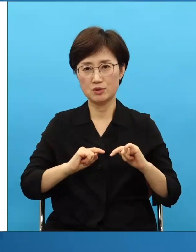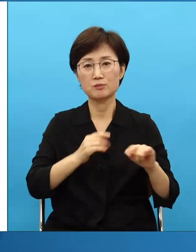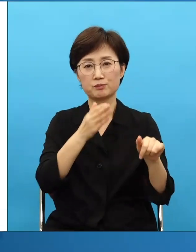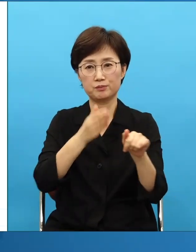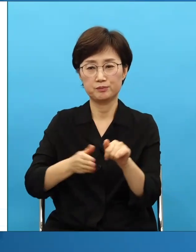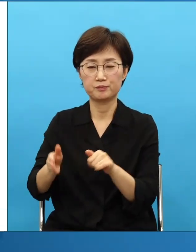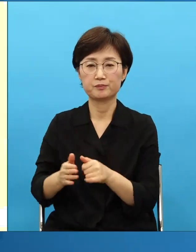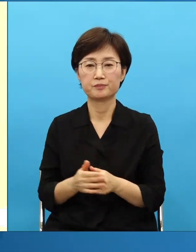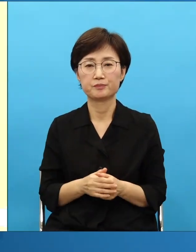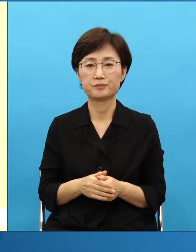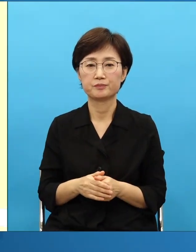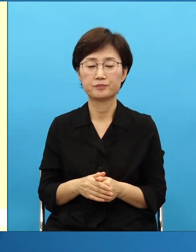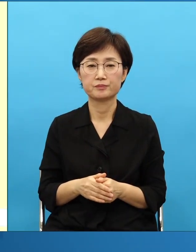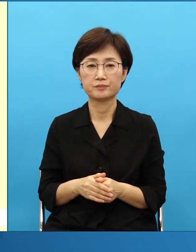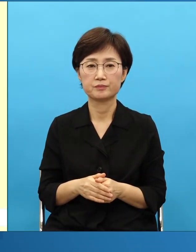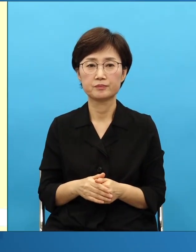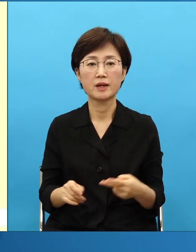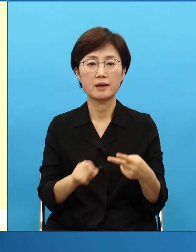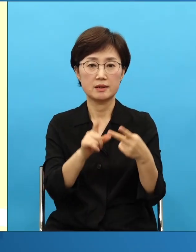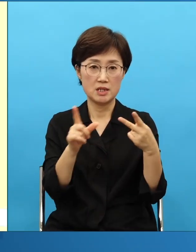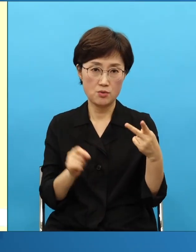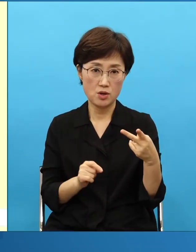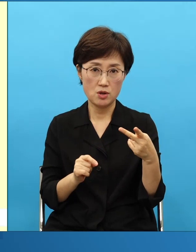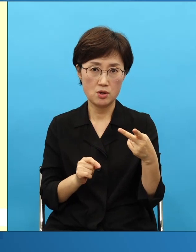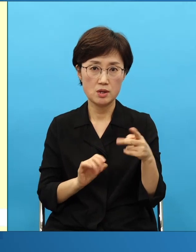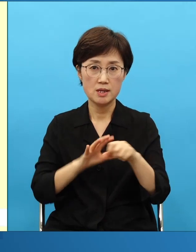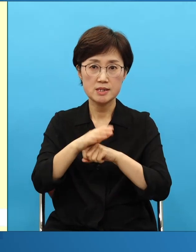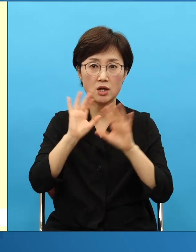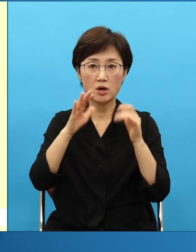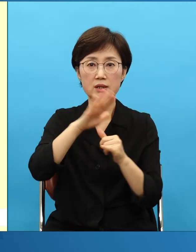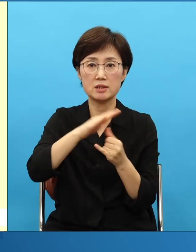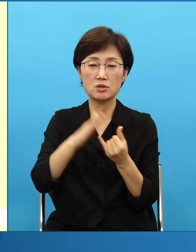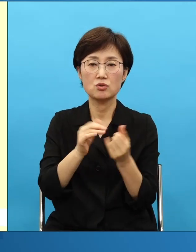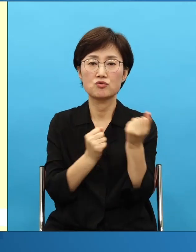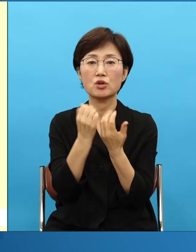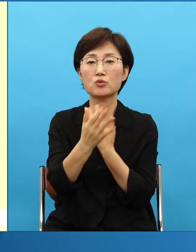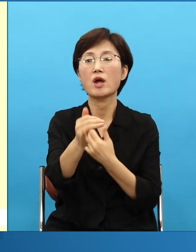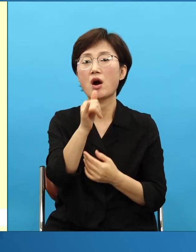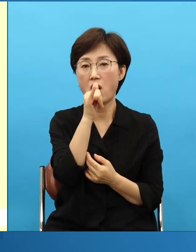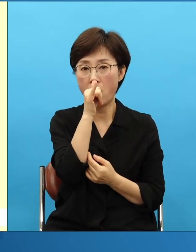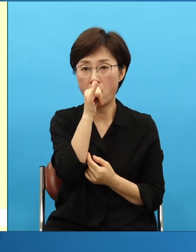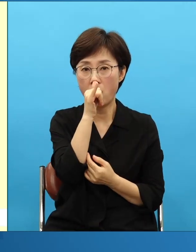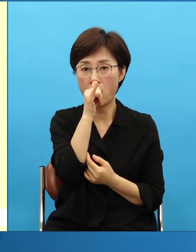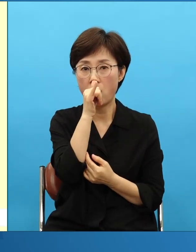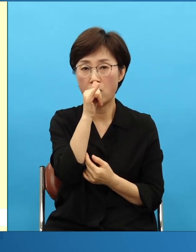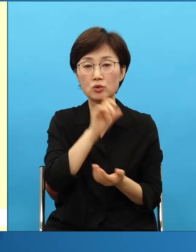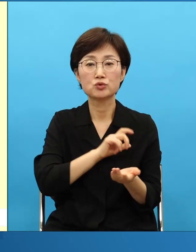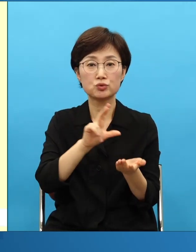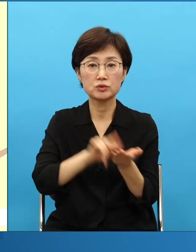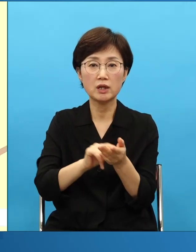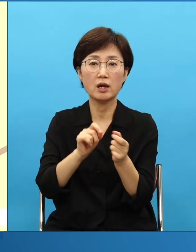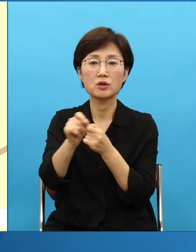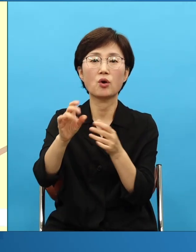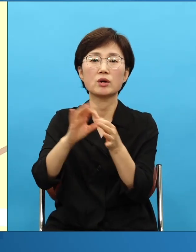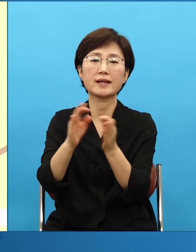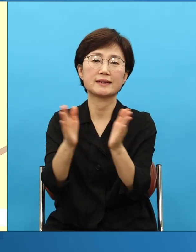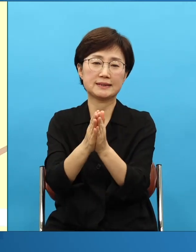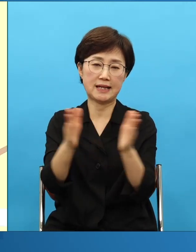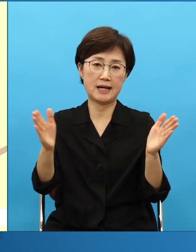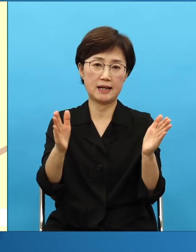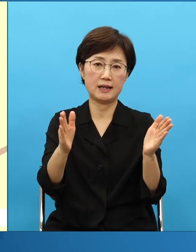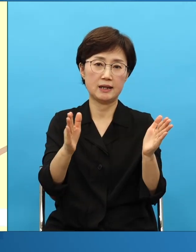거야. 2월엔 세계 어린이 수련회가 열려. 영원의 시작이란 주제로 유년부